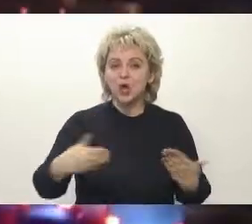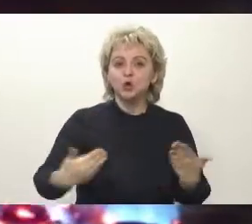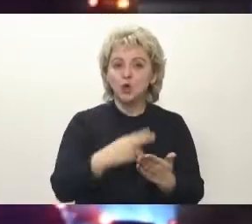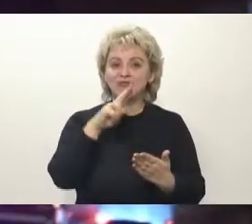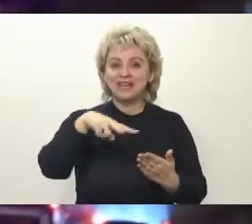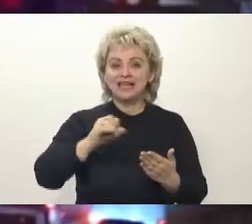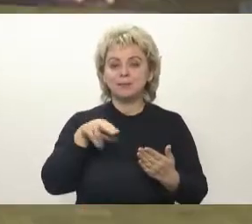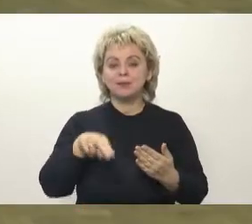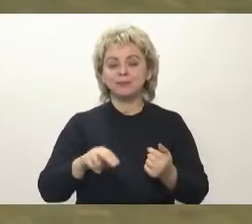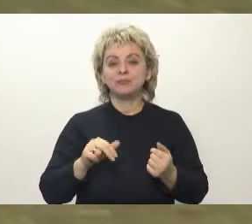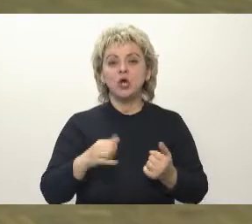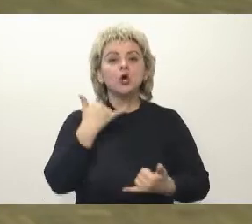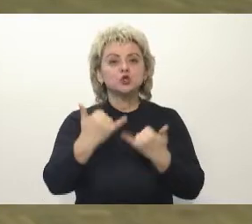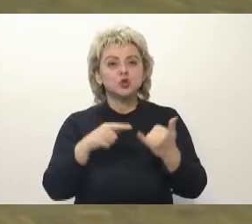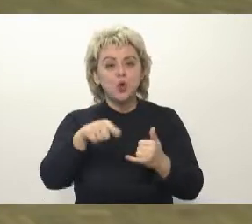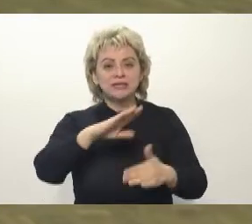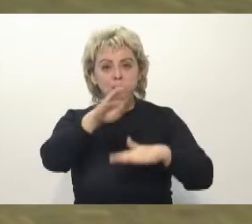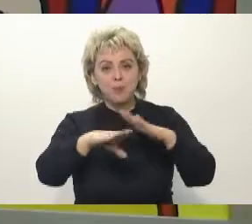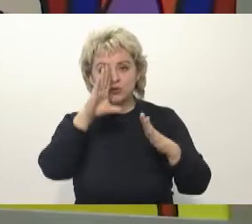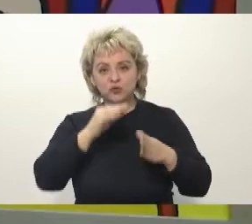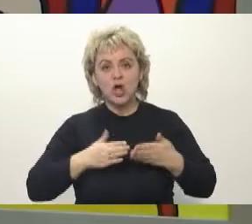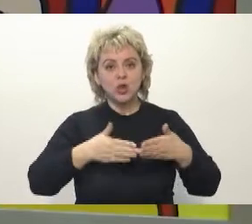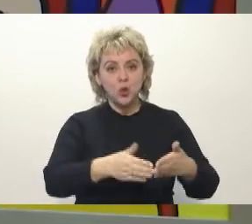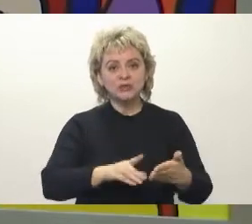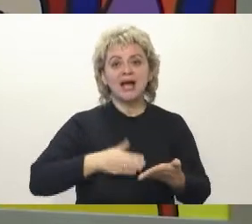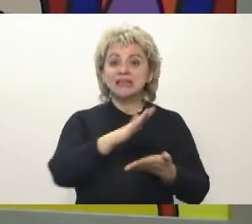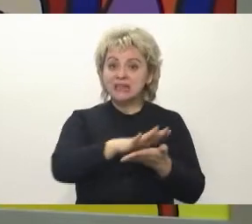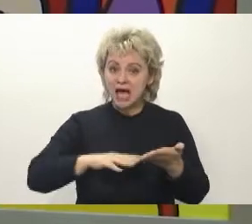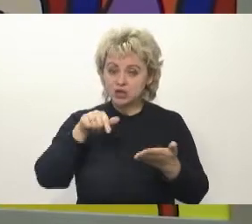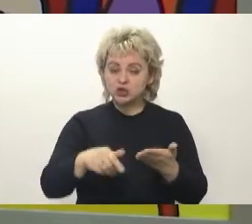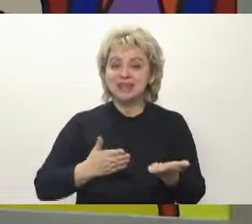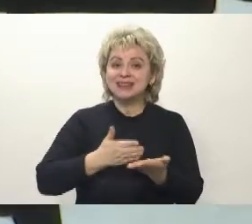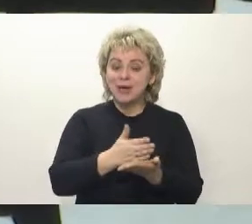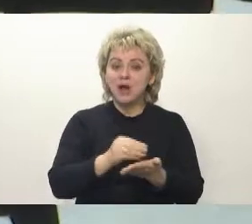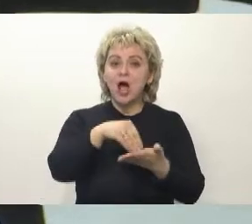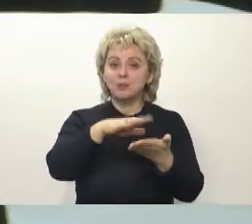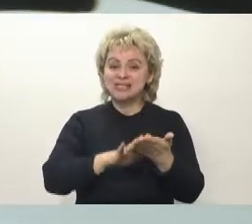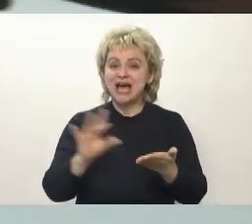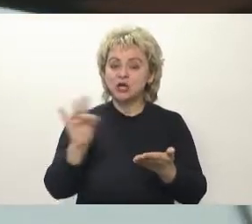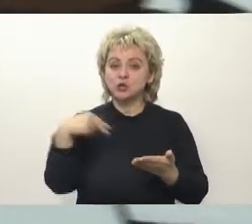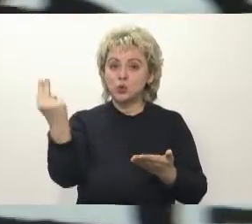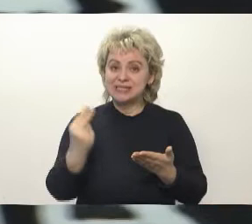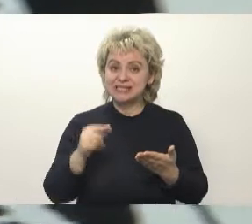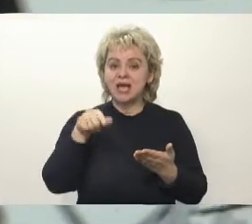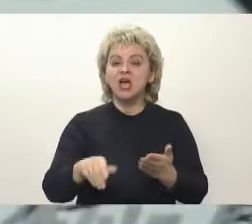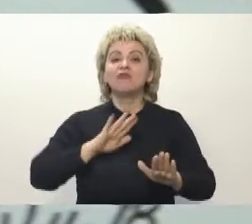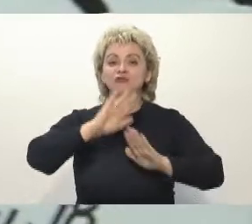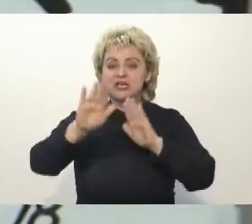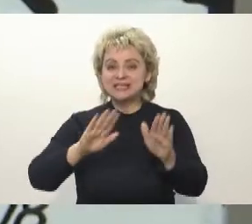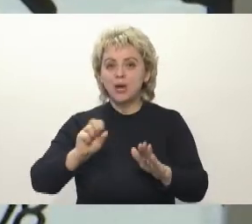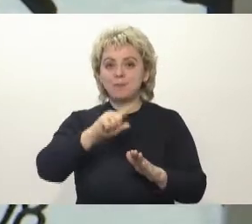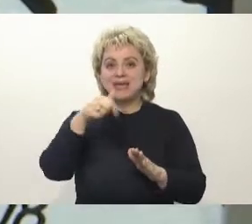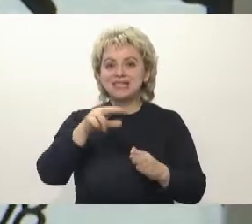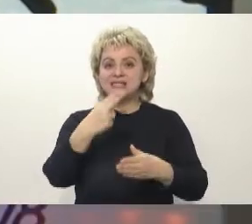клип. Желтая подводная лодка должна плыть дальше. Направление обозначил ростовский карикатурист выставкой